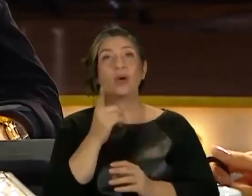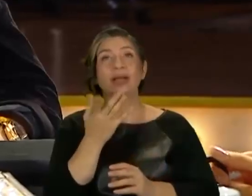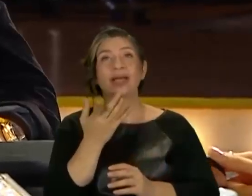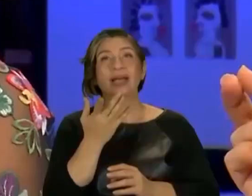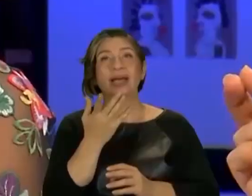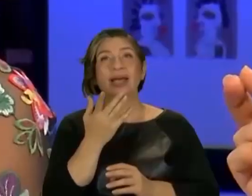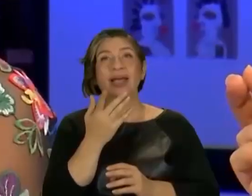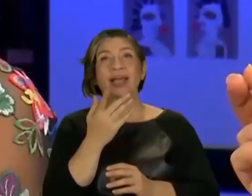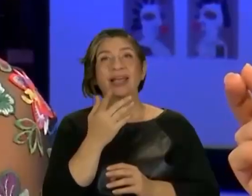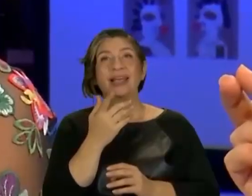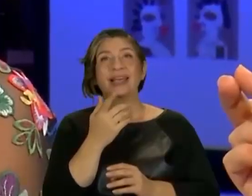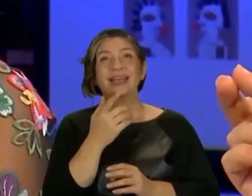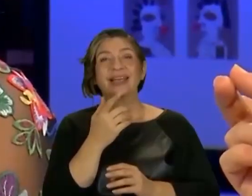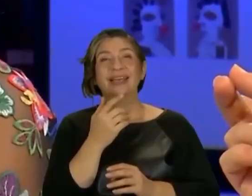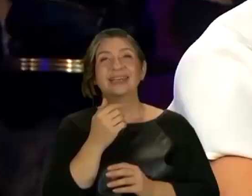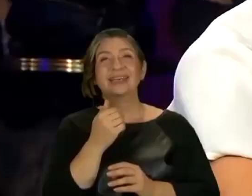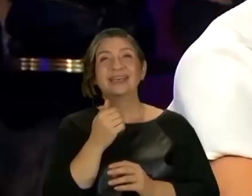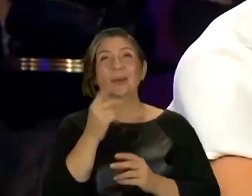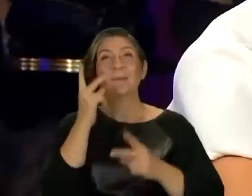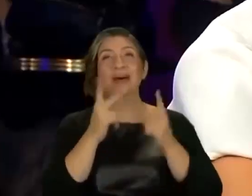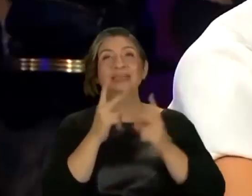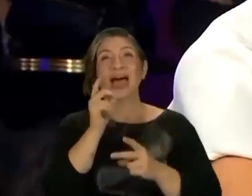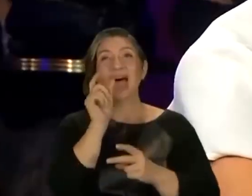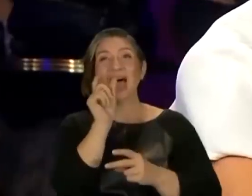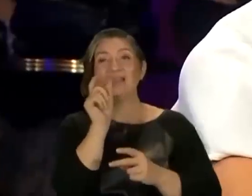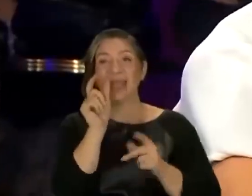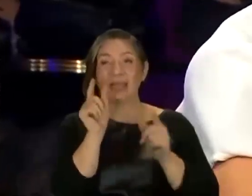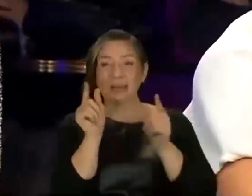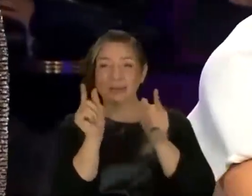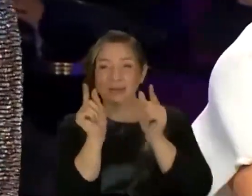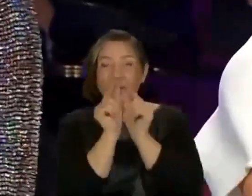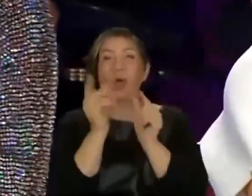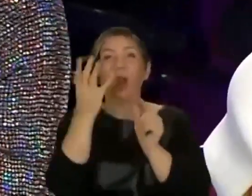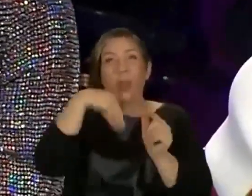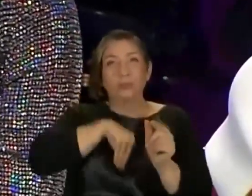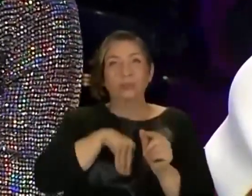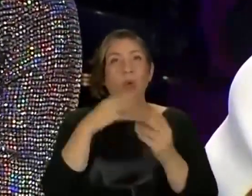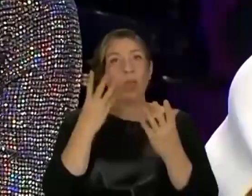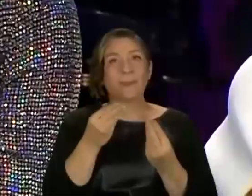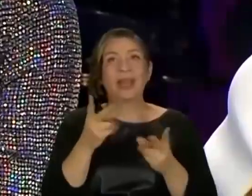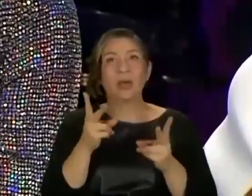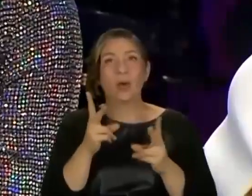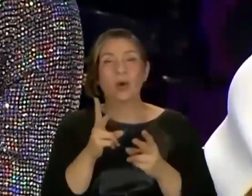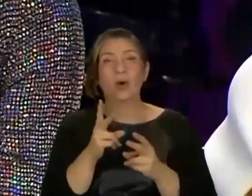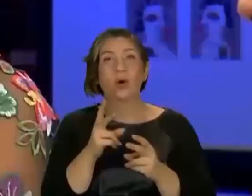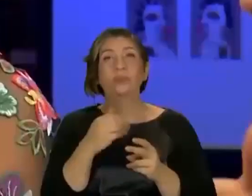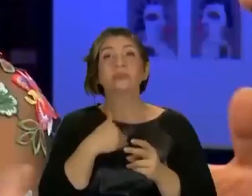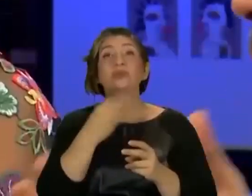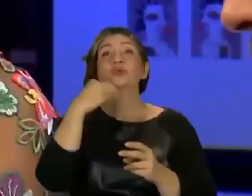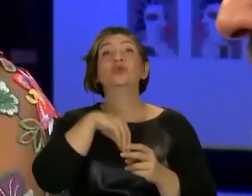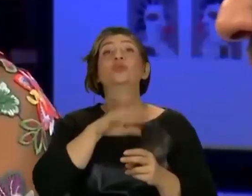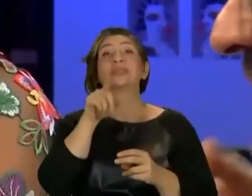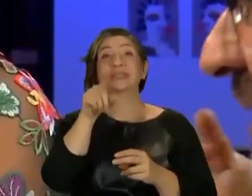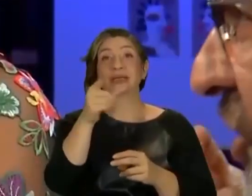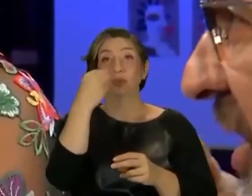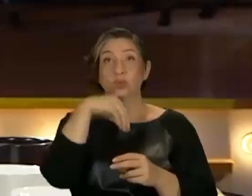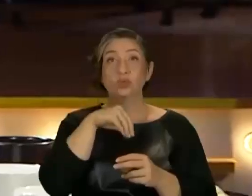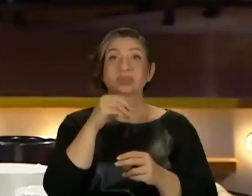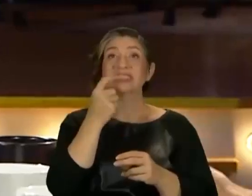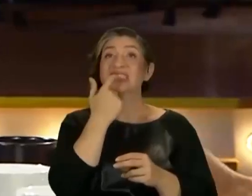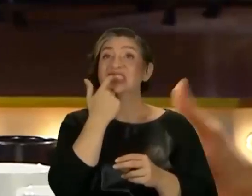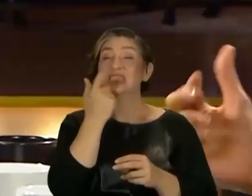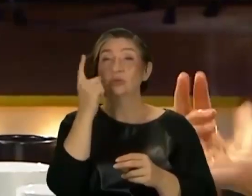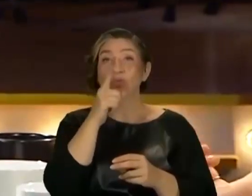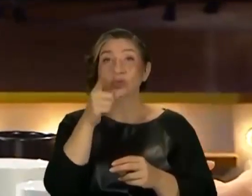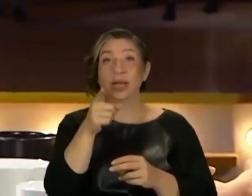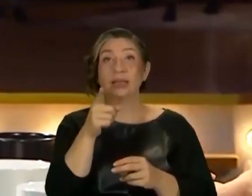Neydi o? O kelime neydi? Bazı harfler bir araya geldiği zaman yutulabiliyor. Onu biz yutmuyoruz. Onu yutan sensin.